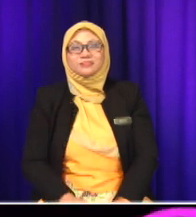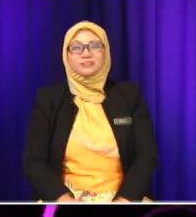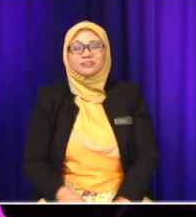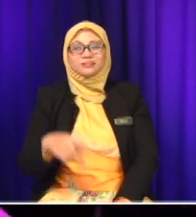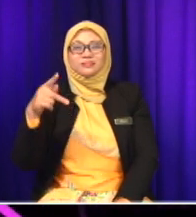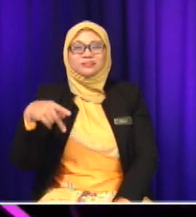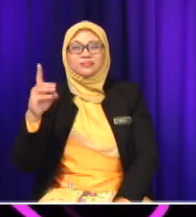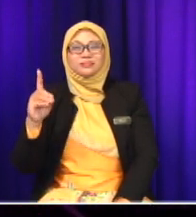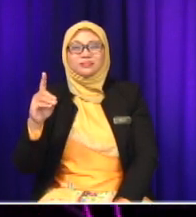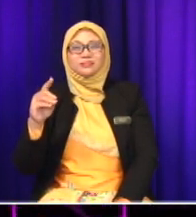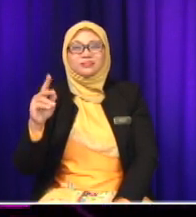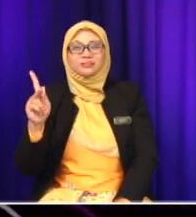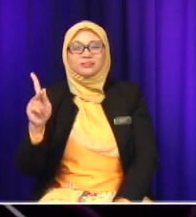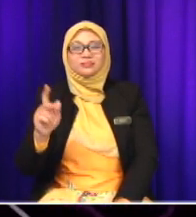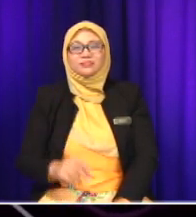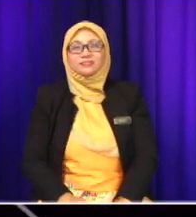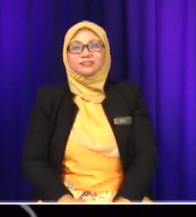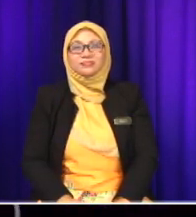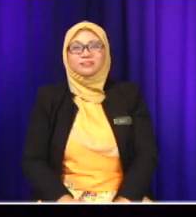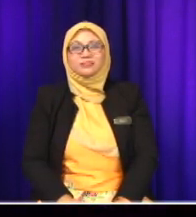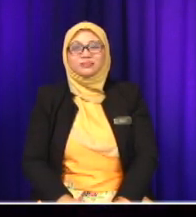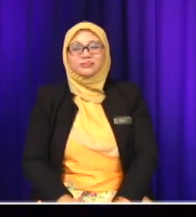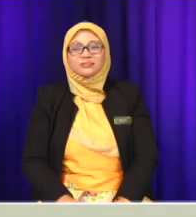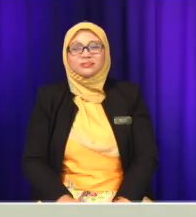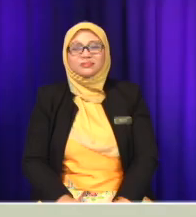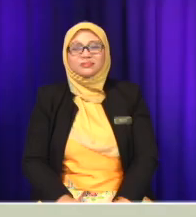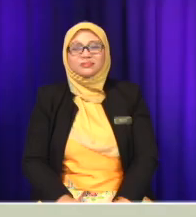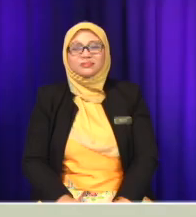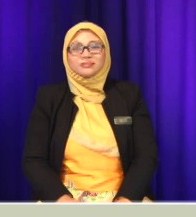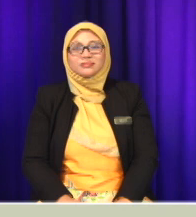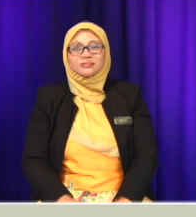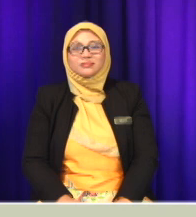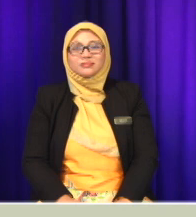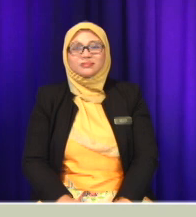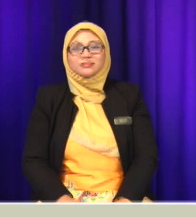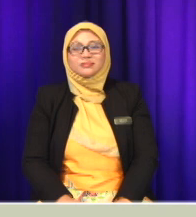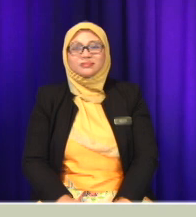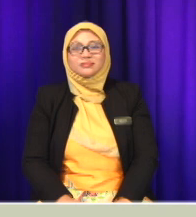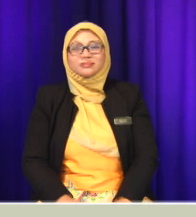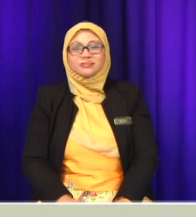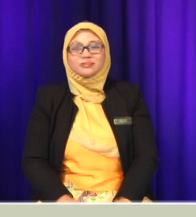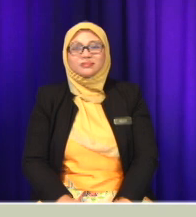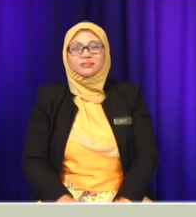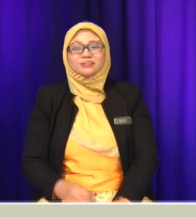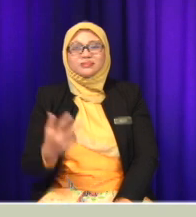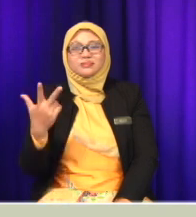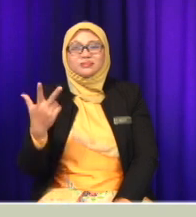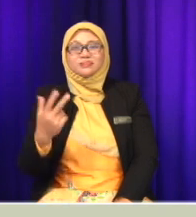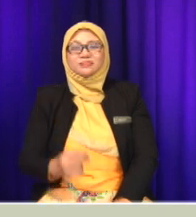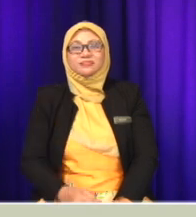perengkuh daya daya Kilas Oke perengkuh daya Kilas Oke hampir tepatlah tu yang